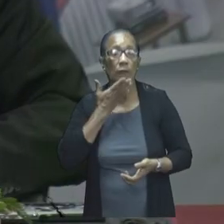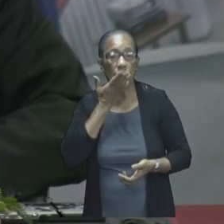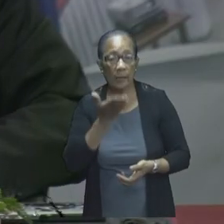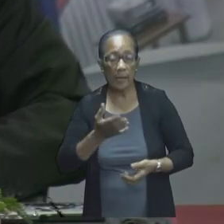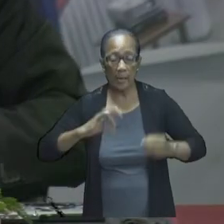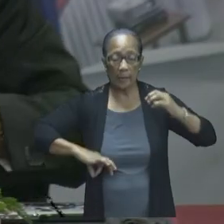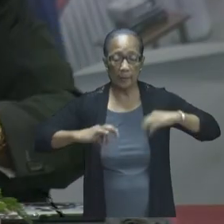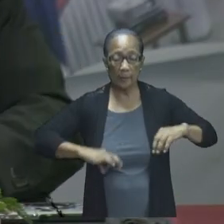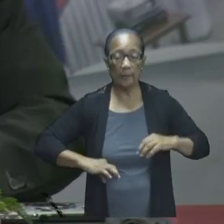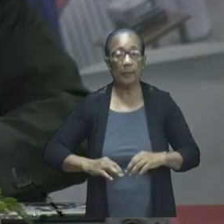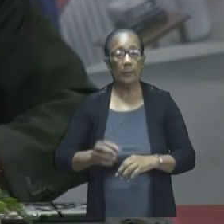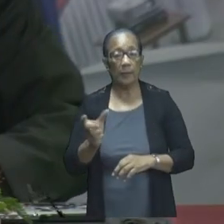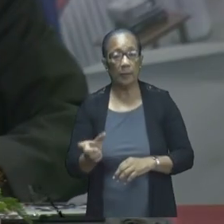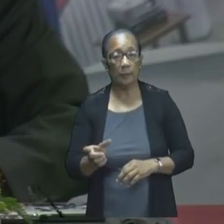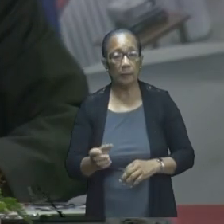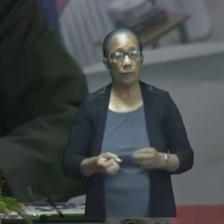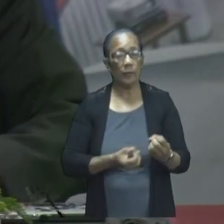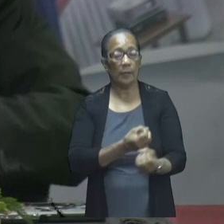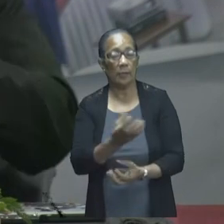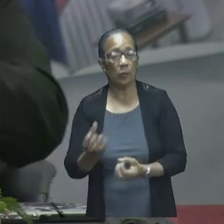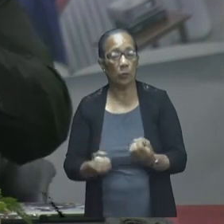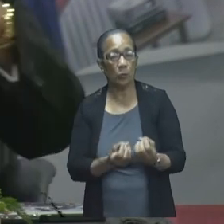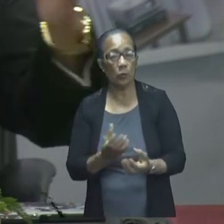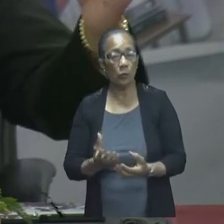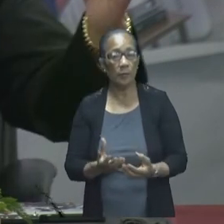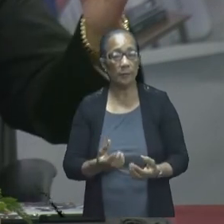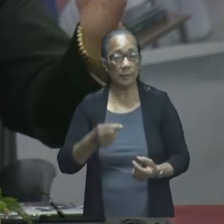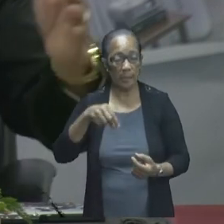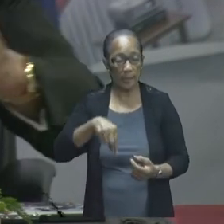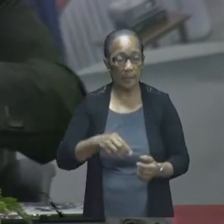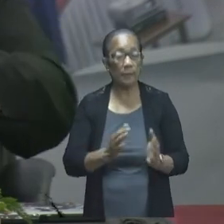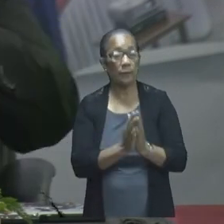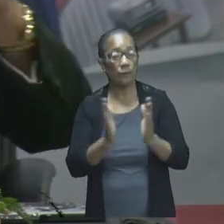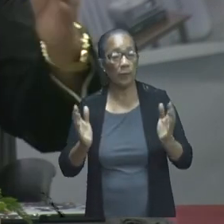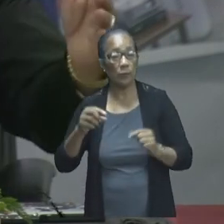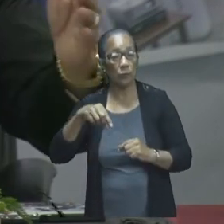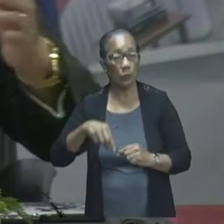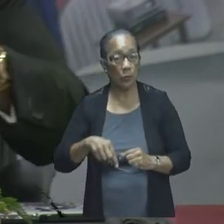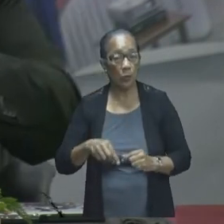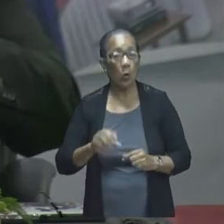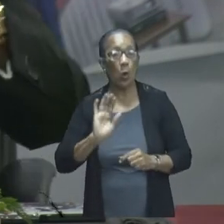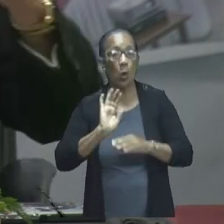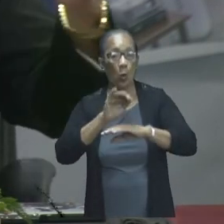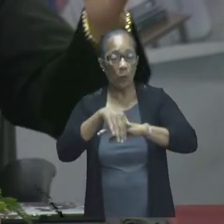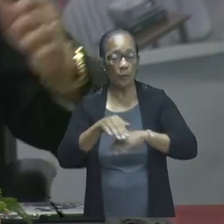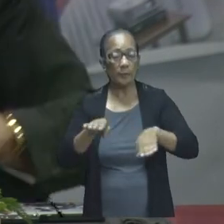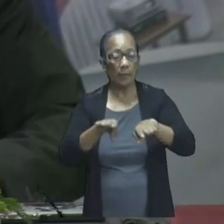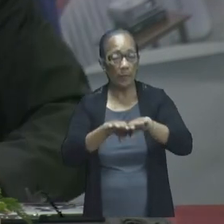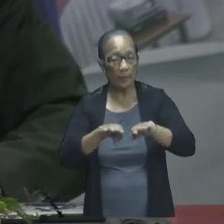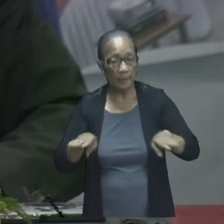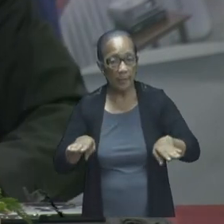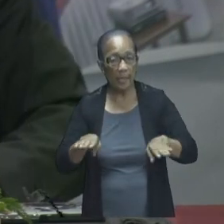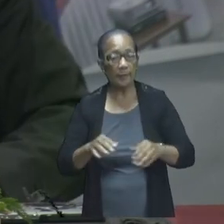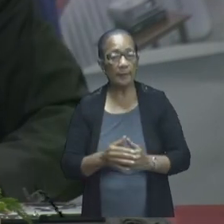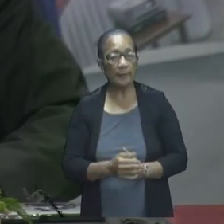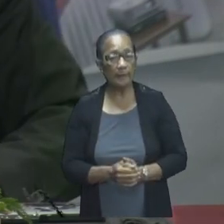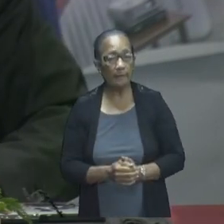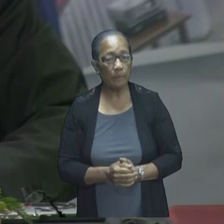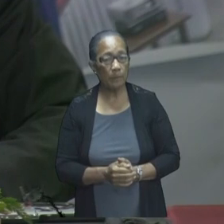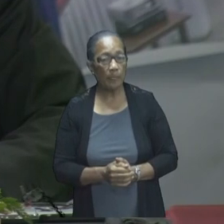economische zaken dat hebben we ze negeren heel hoog op de agenda en deze fase nu van stabilisatie en dan te gaan naar